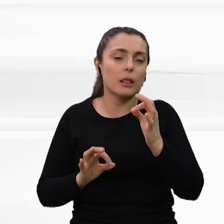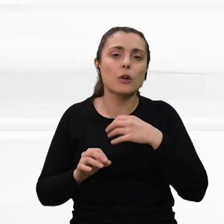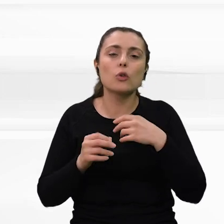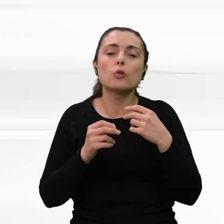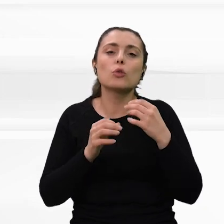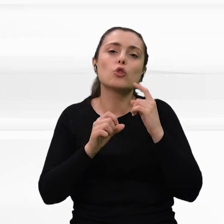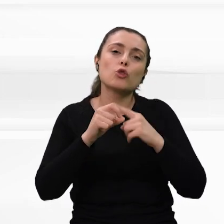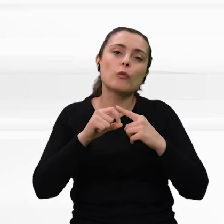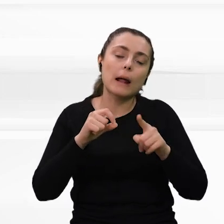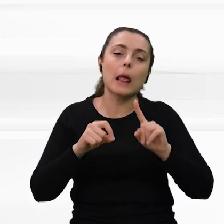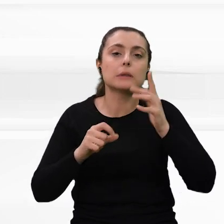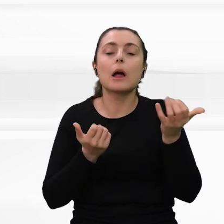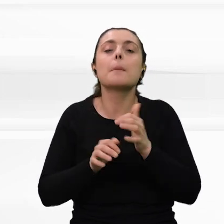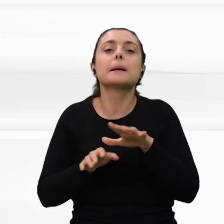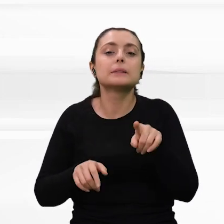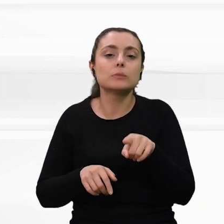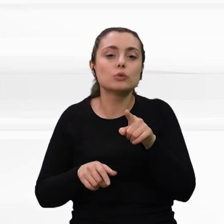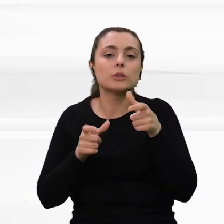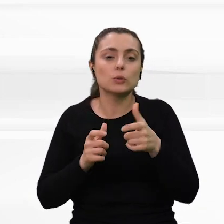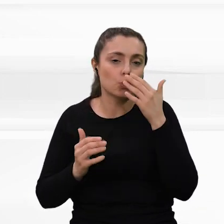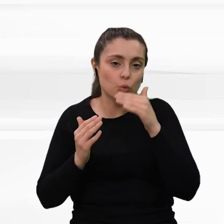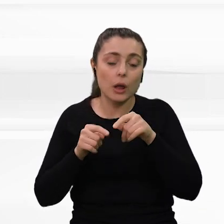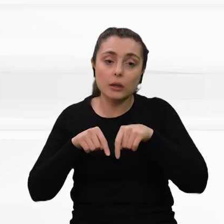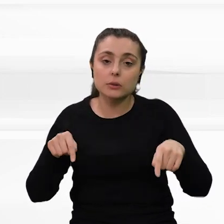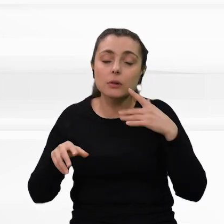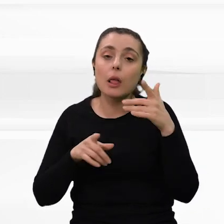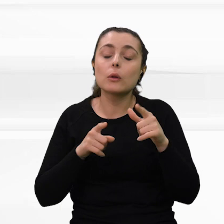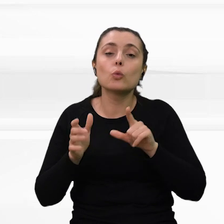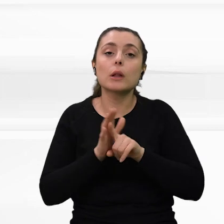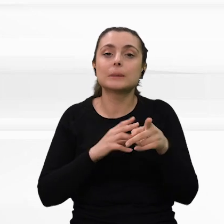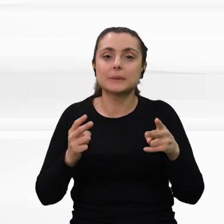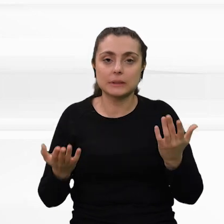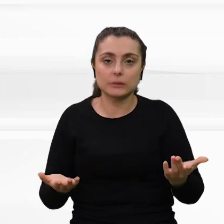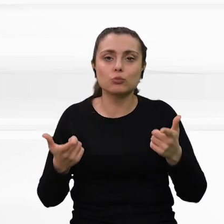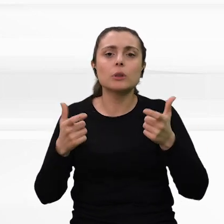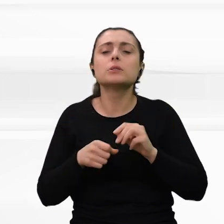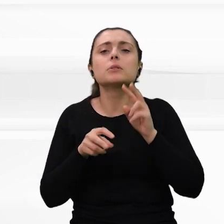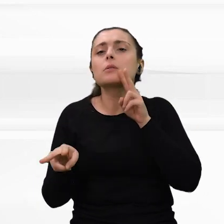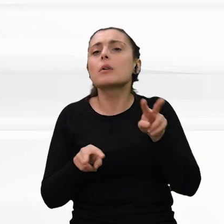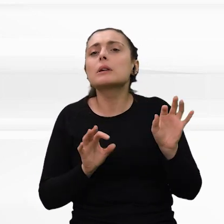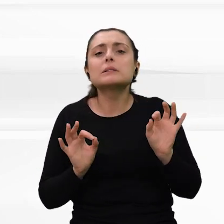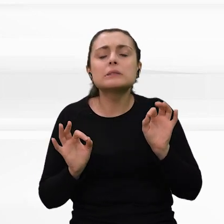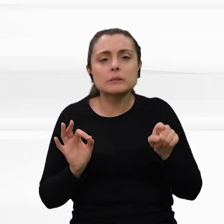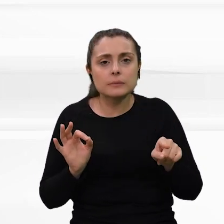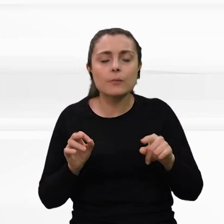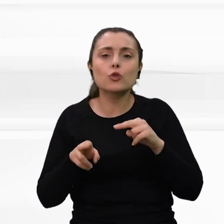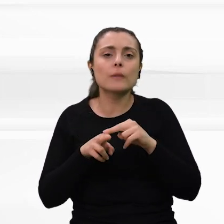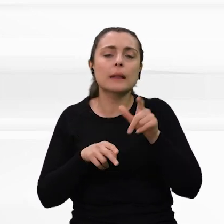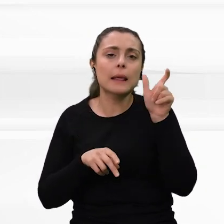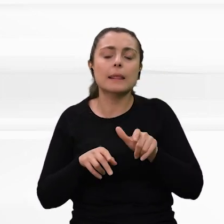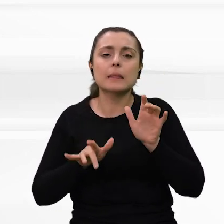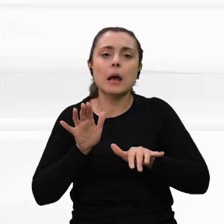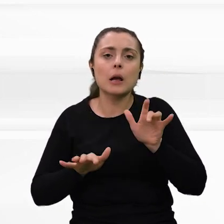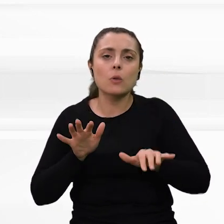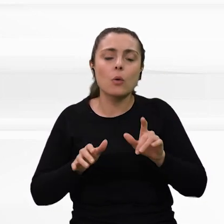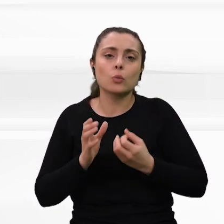klavyesi güvercini yerini alamadı parçadan hareketle aşağıdakilerden hangisine ulaşılabilir Burada şunu görüyoruz arkadaşlar klasik